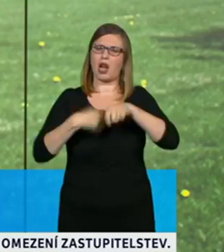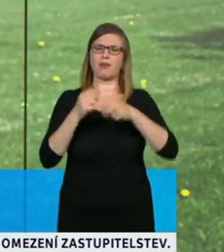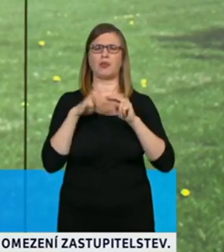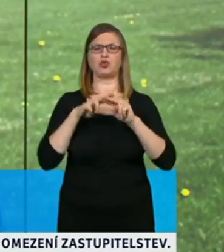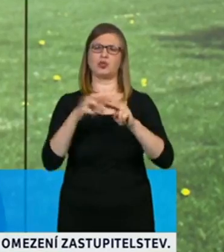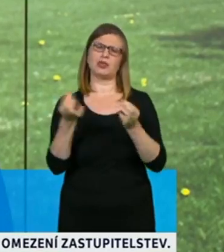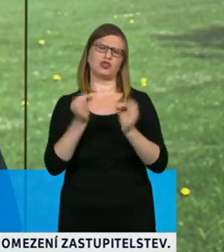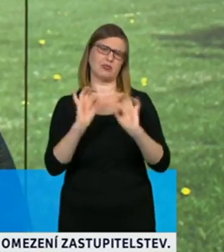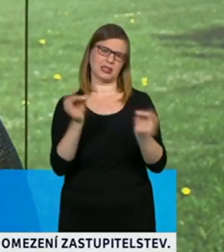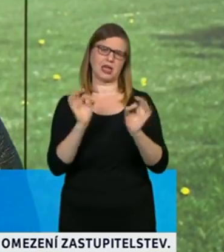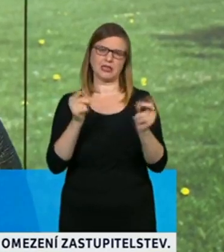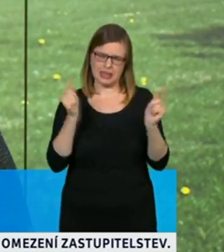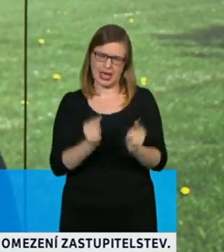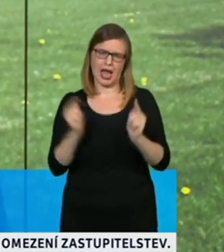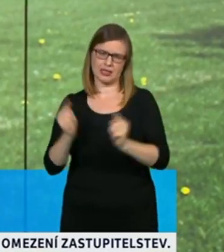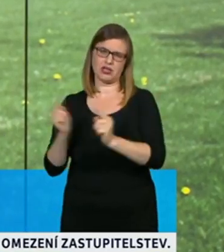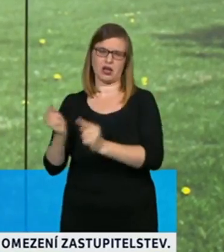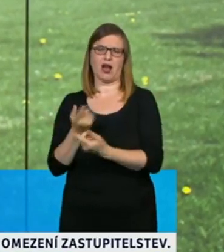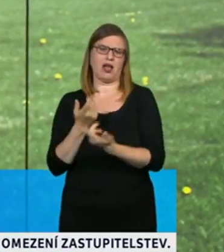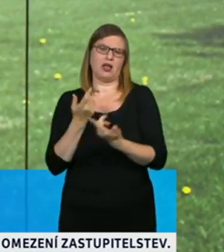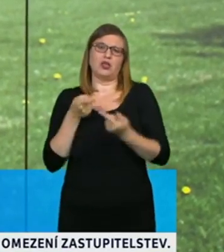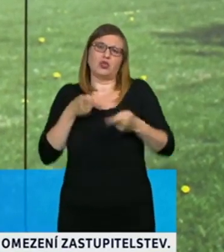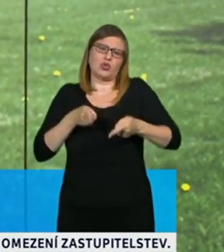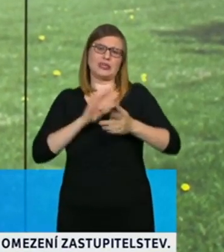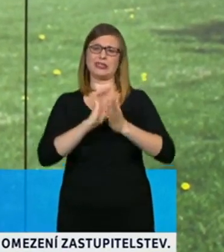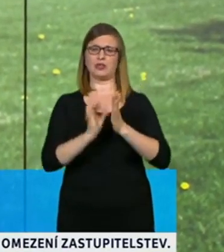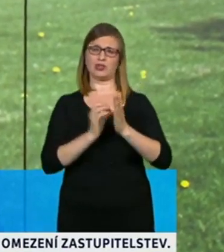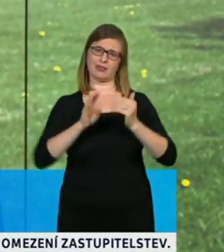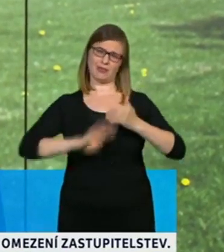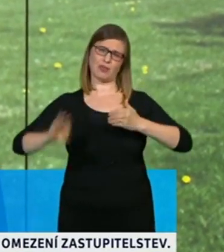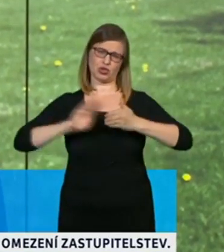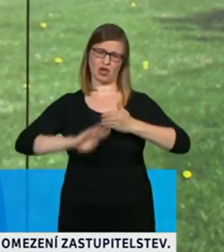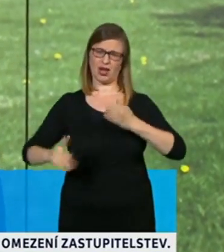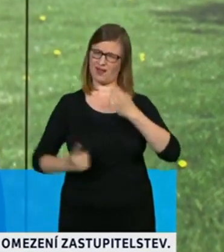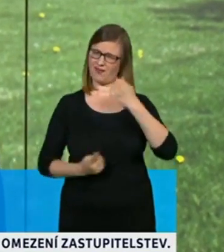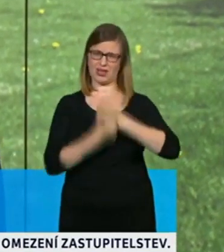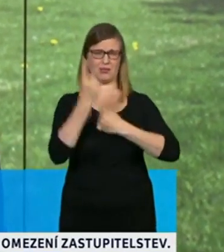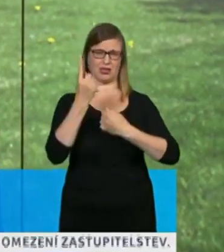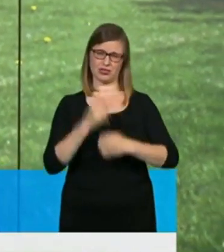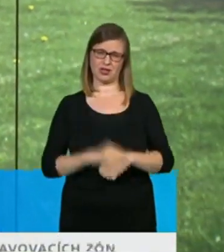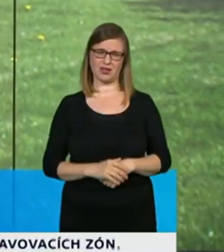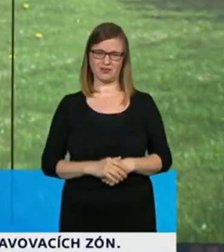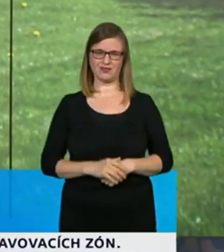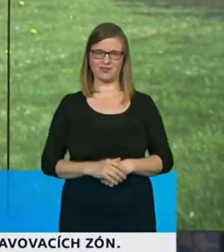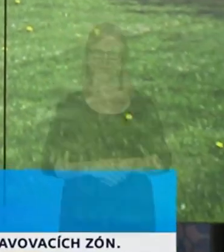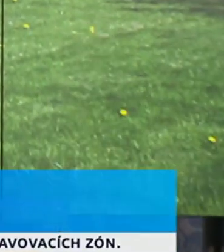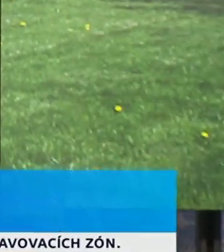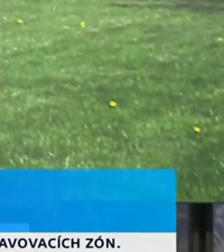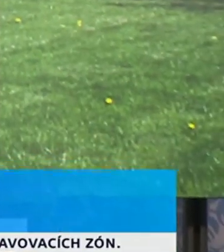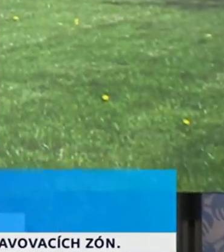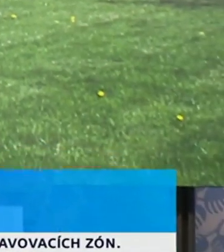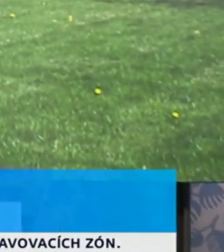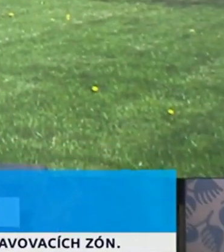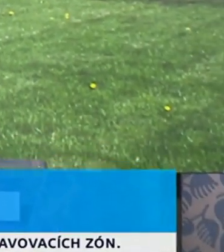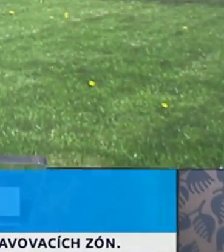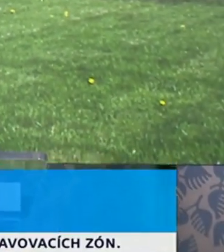a mimořádná situace si žádá mimořádná řešení. Děkuji vám. Děkuji, televize Prima.